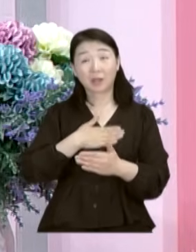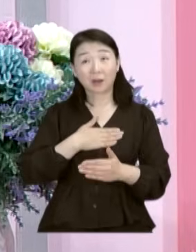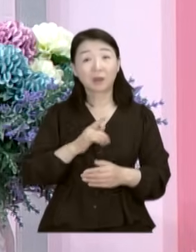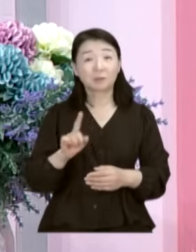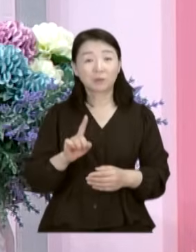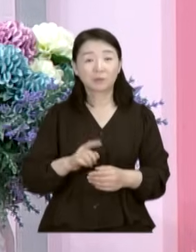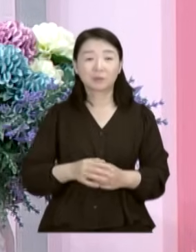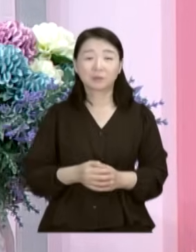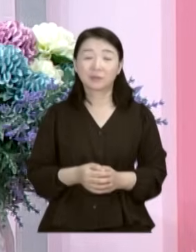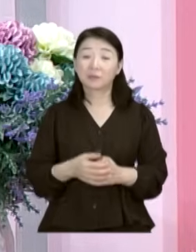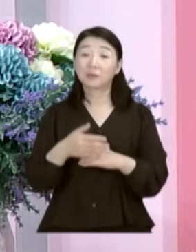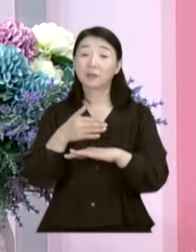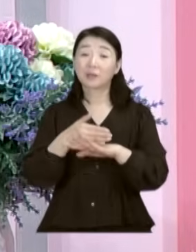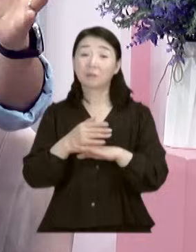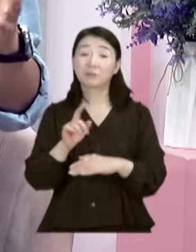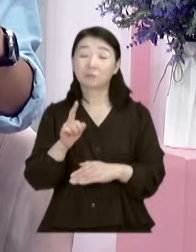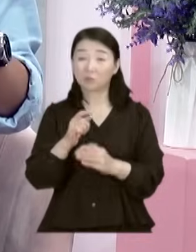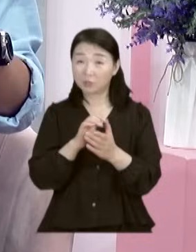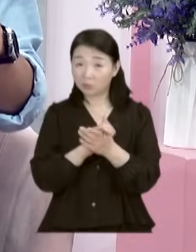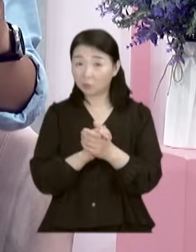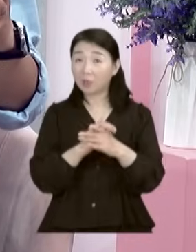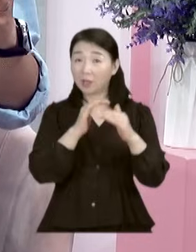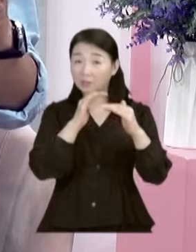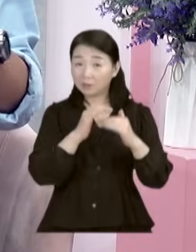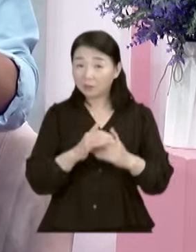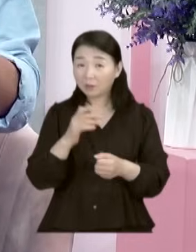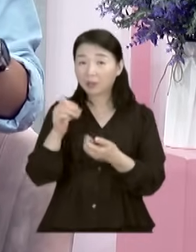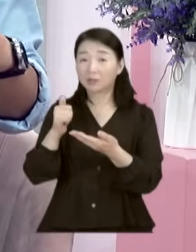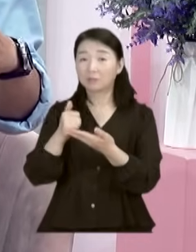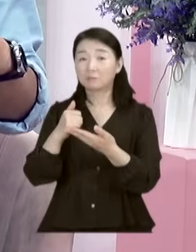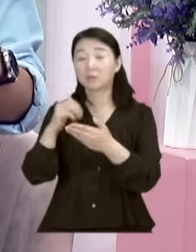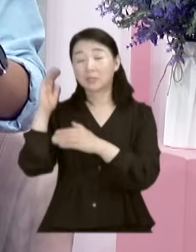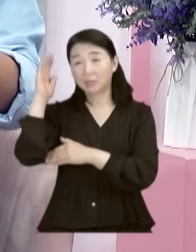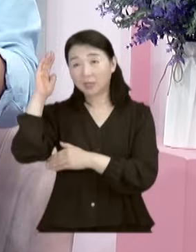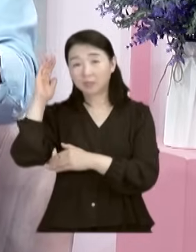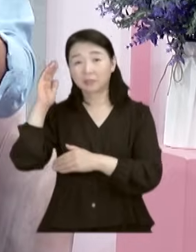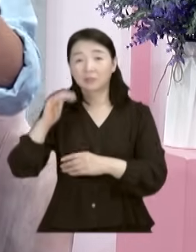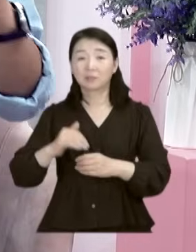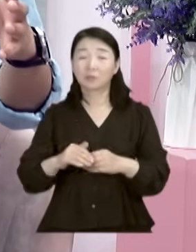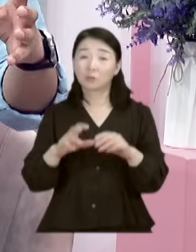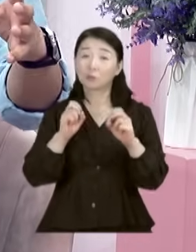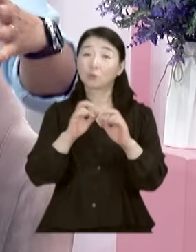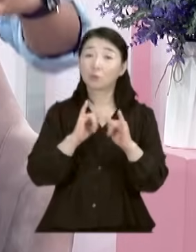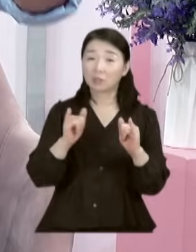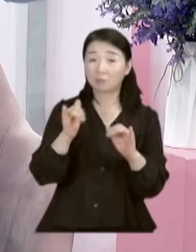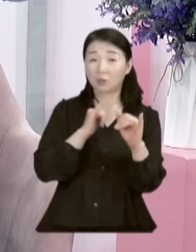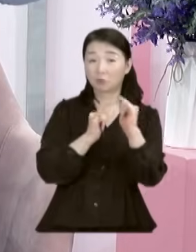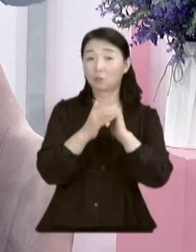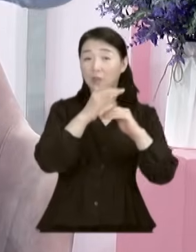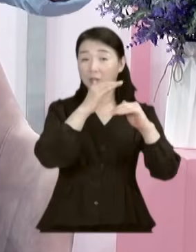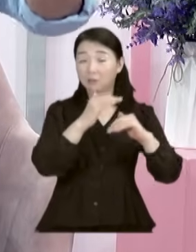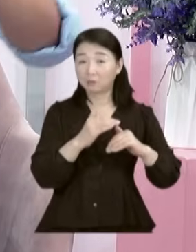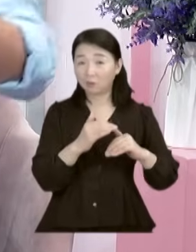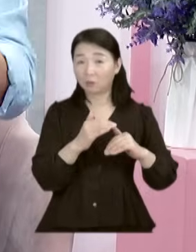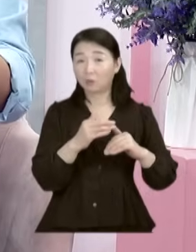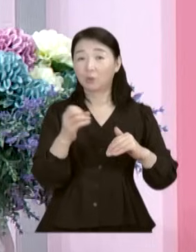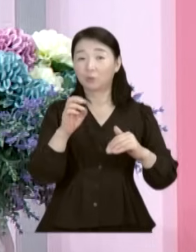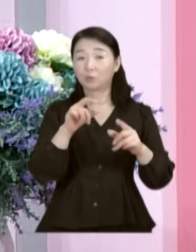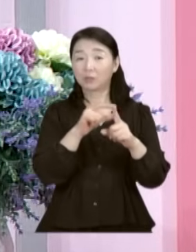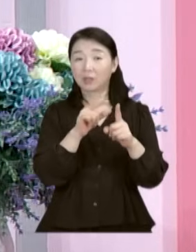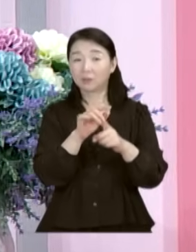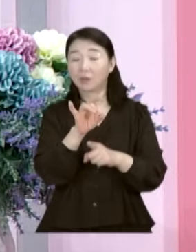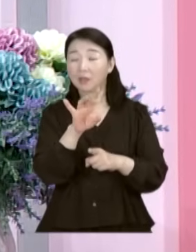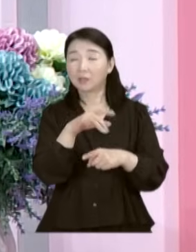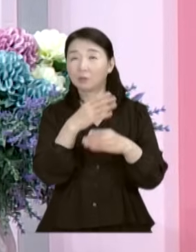알게 됐죠 그게 너무 감사한게 저희가 기도하는 내용 하나님 이야기하는 거 선교사님과 통화하는